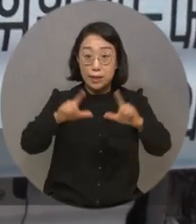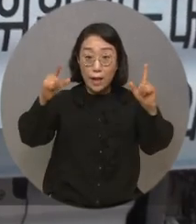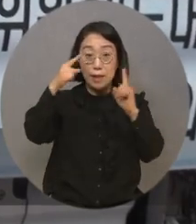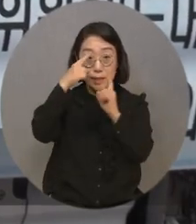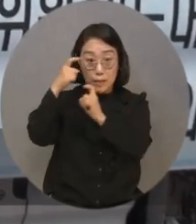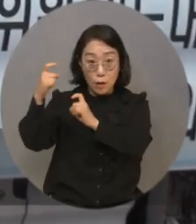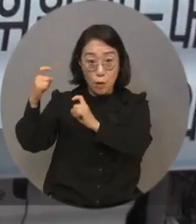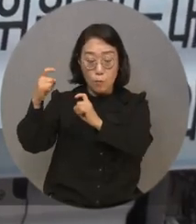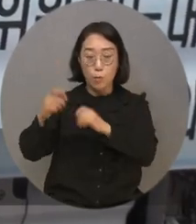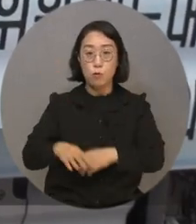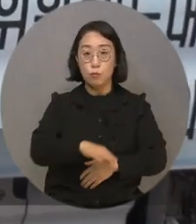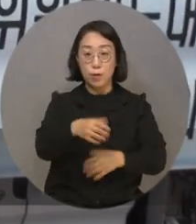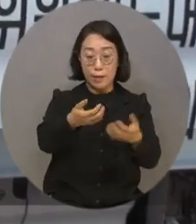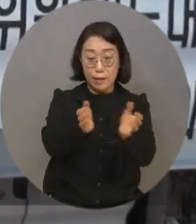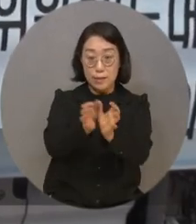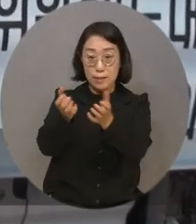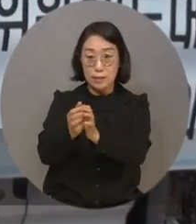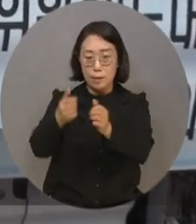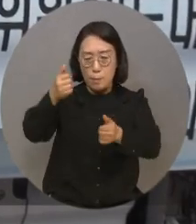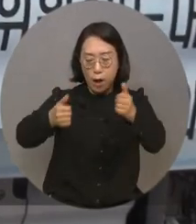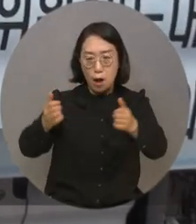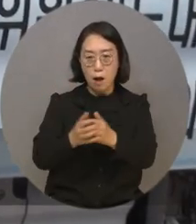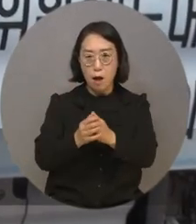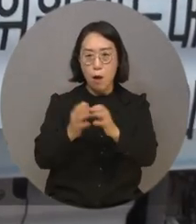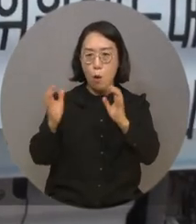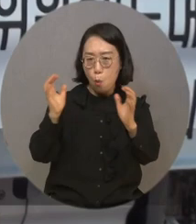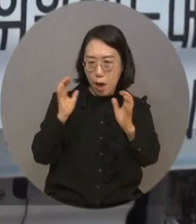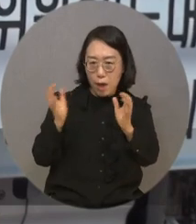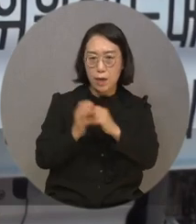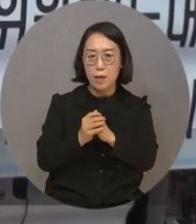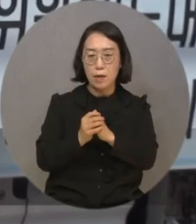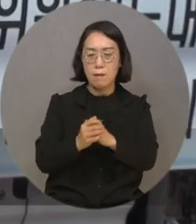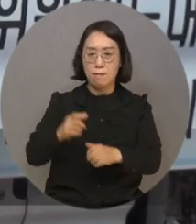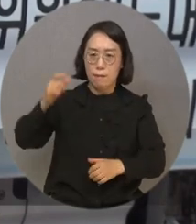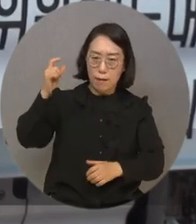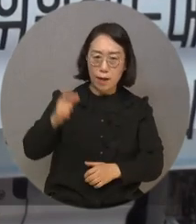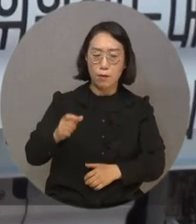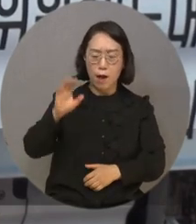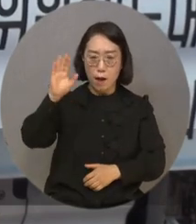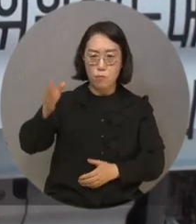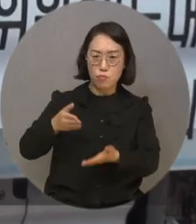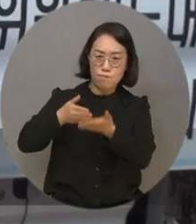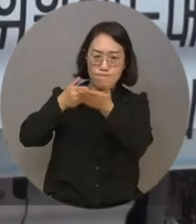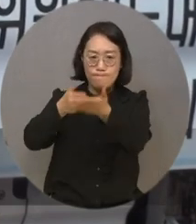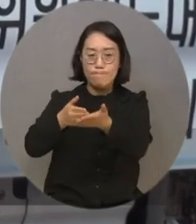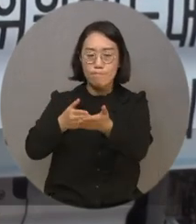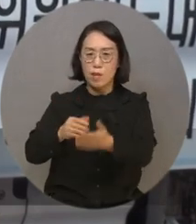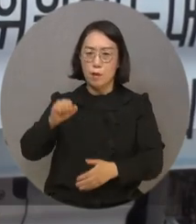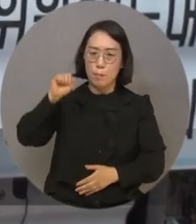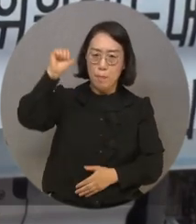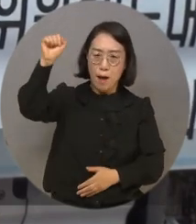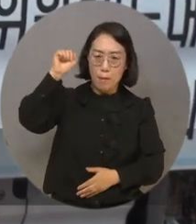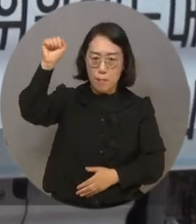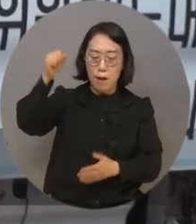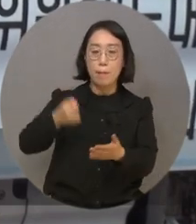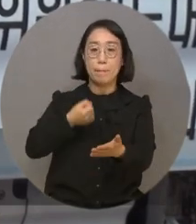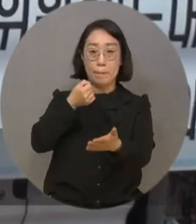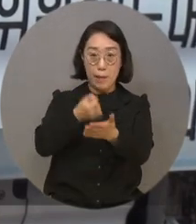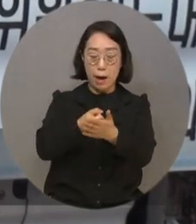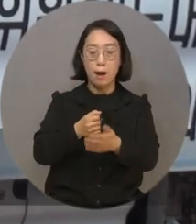저희 단체장들이 회의를 거쳐서 강력히 앞으로 건의하고 투쟁하기로 이렇게